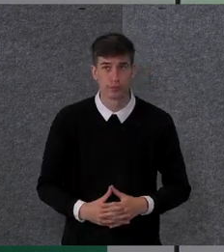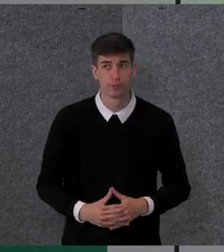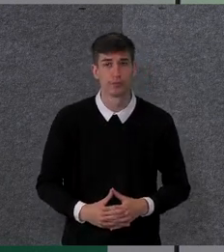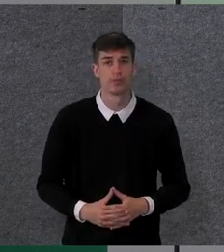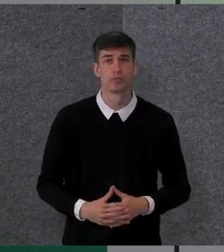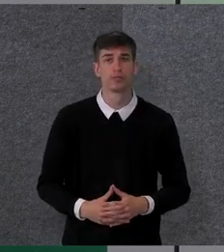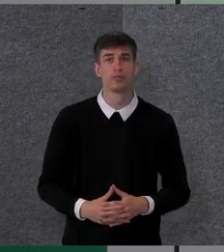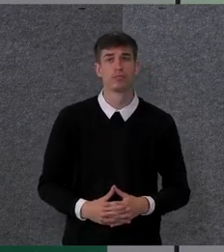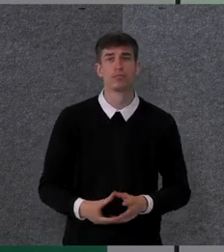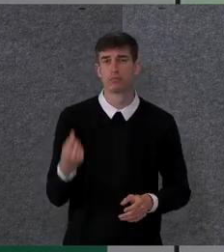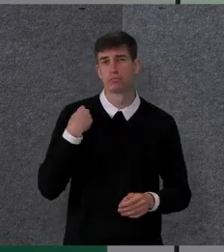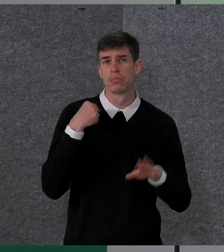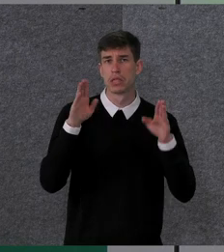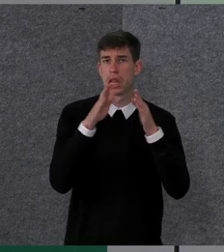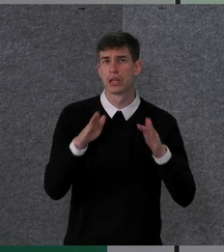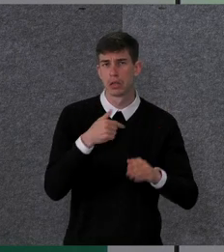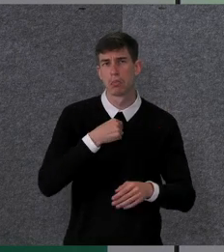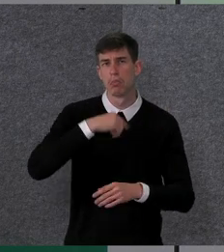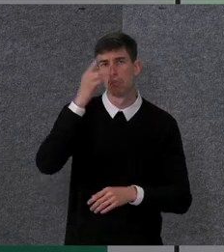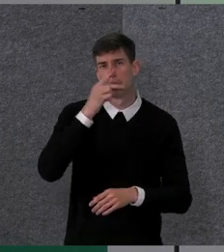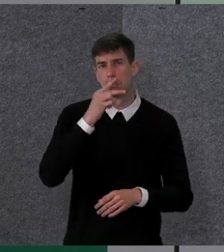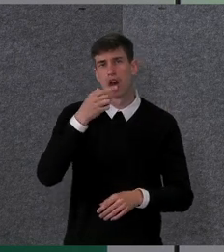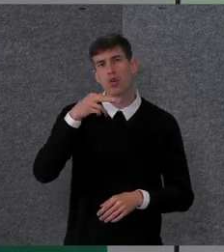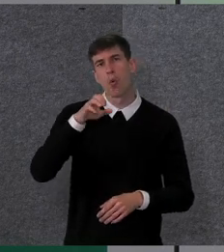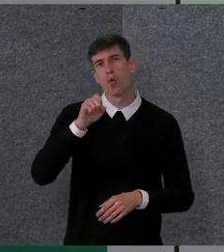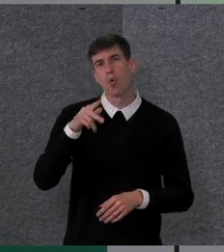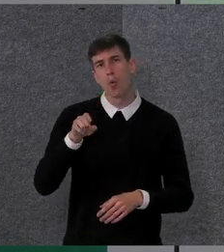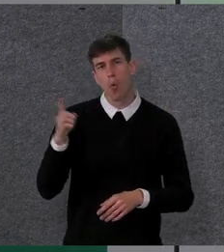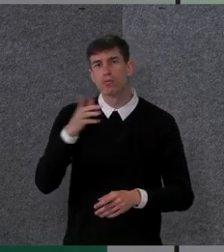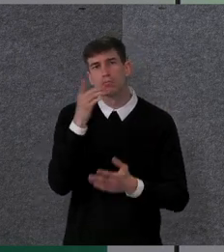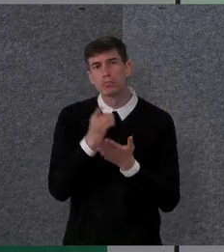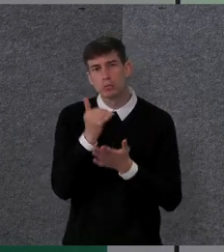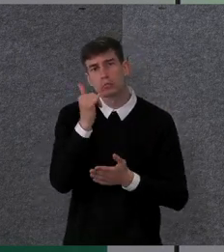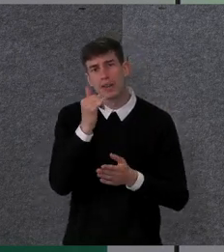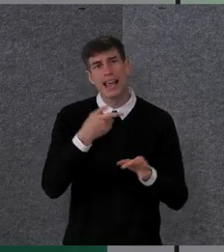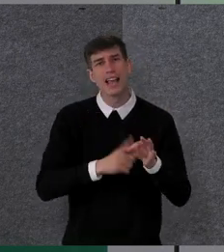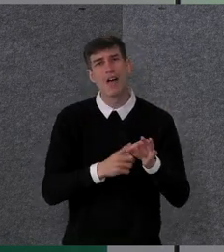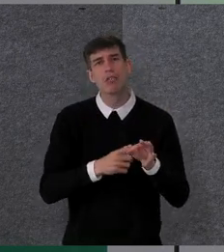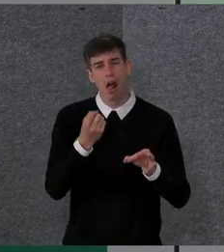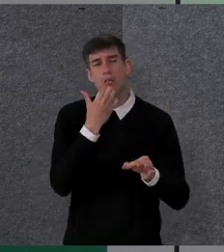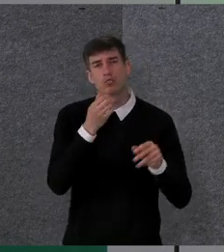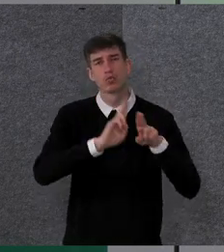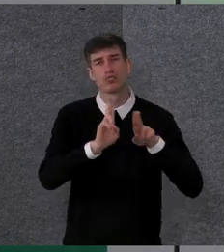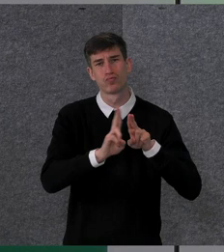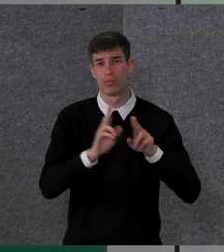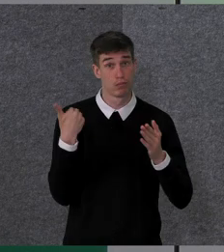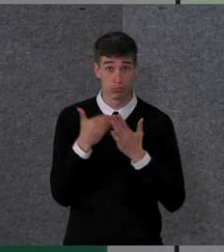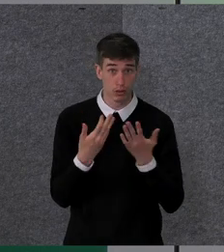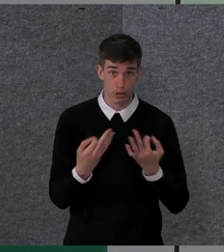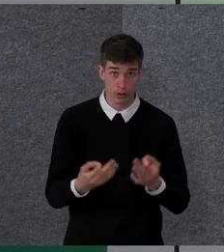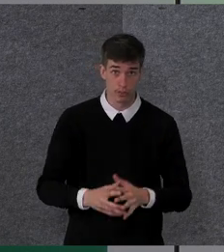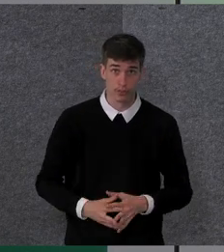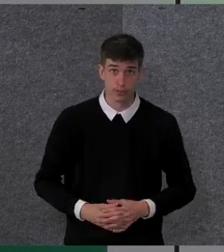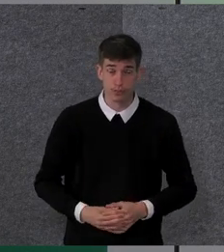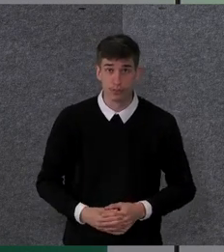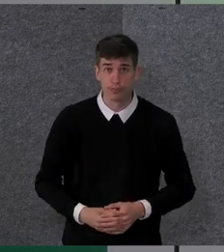das verabschiedet wurde im Dezember. Und die GroKo hatte angekündigt, im ersten Quartal danach zu bessern. Das hat sie nicht gemacht. Wir müssen jetzt schnell